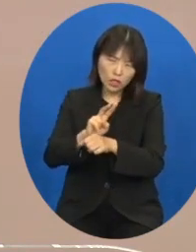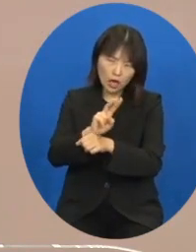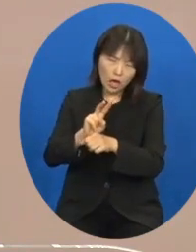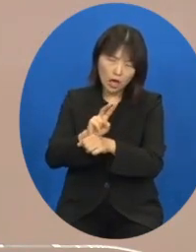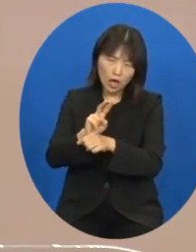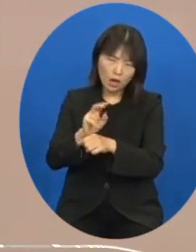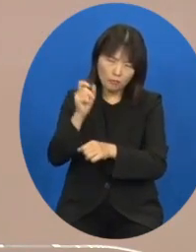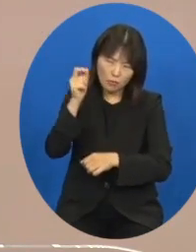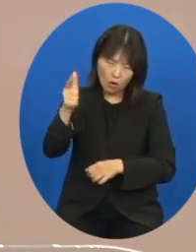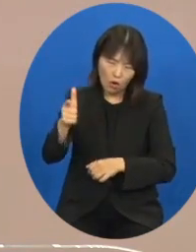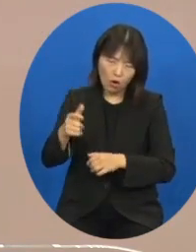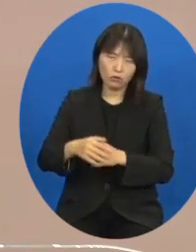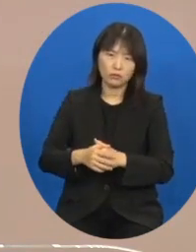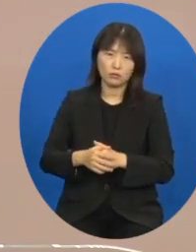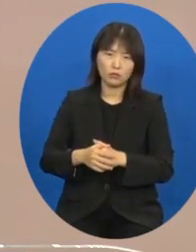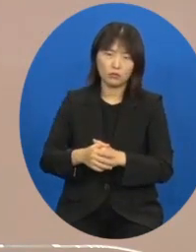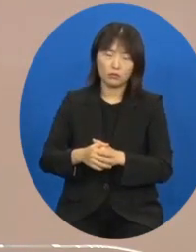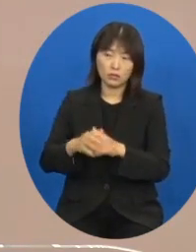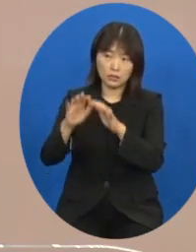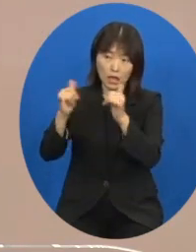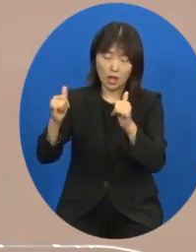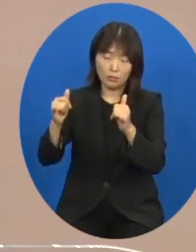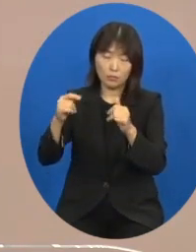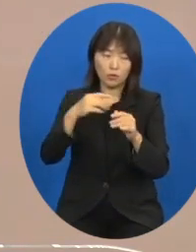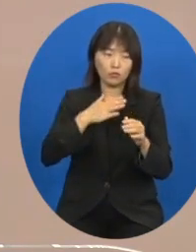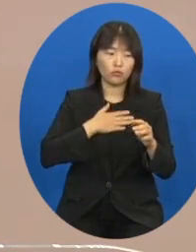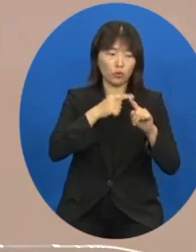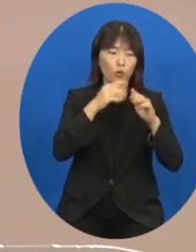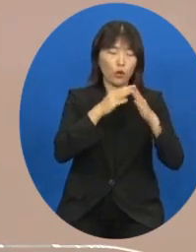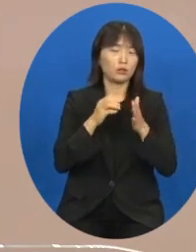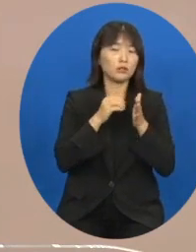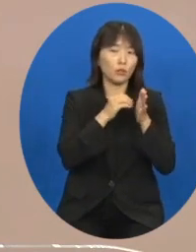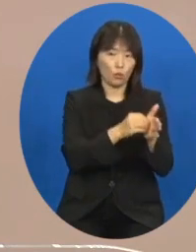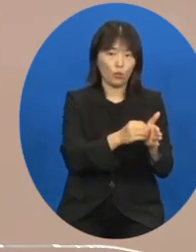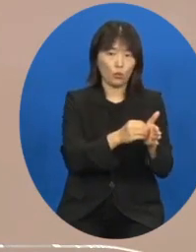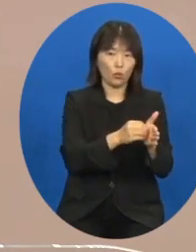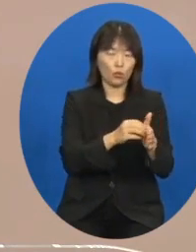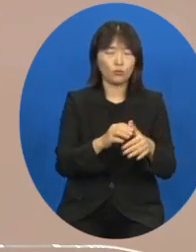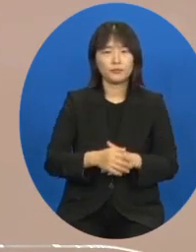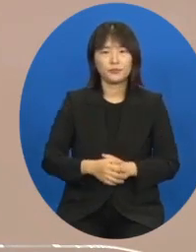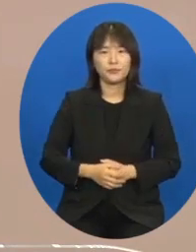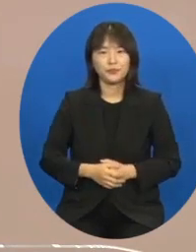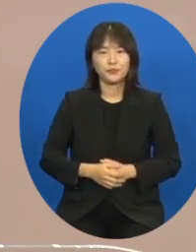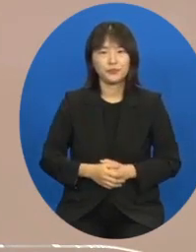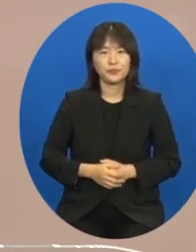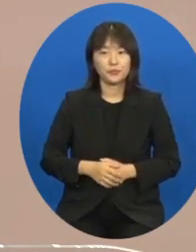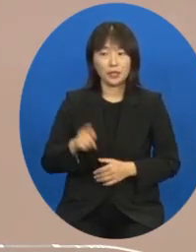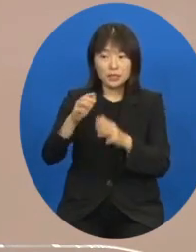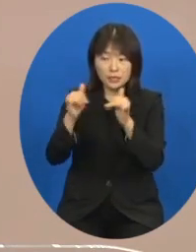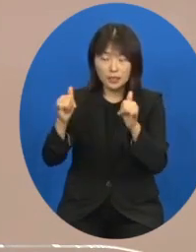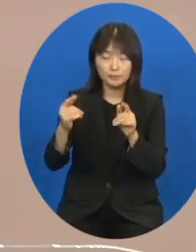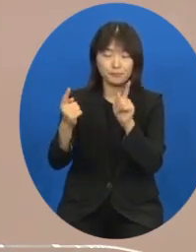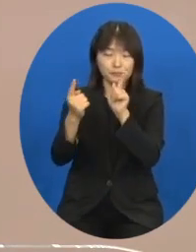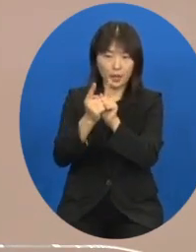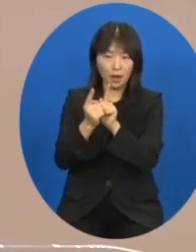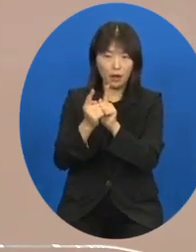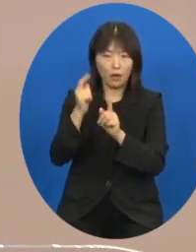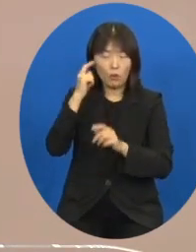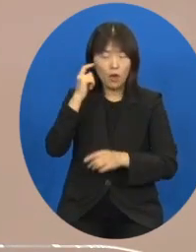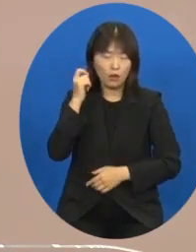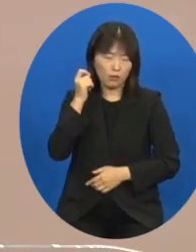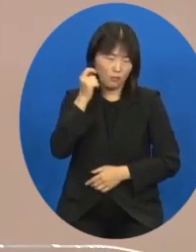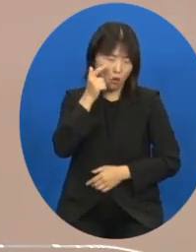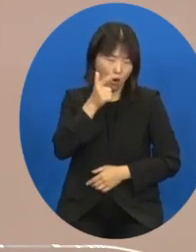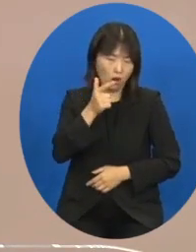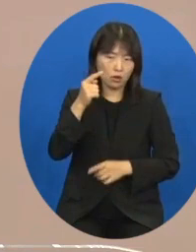있는 거리에 이분이 교회 등록을 하시는 겁니다. 그래서 그분을 만나서 왜